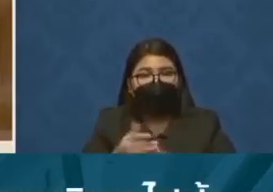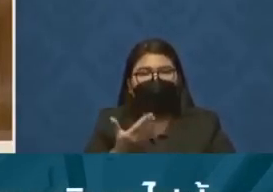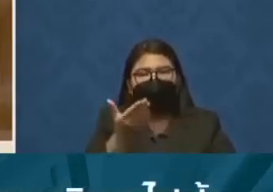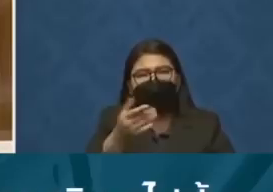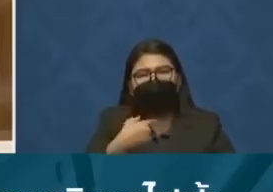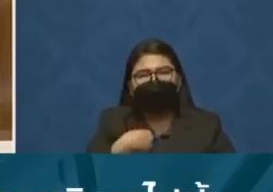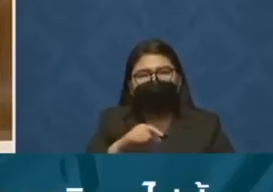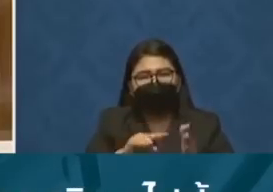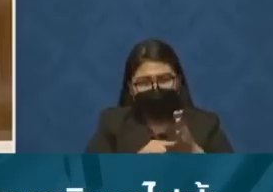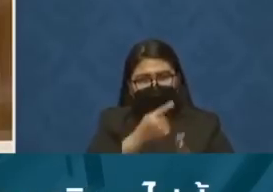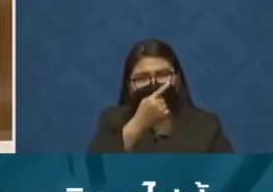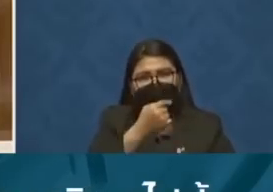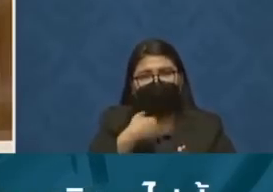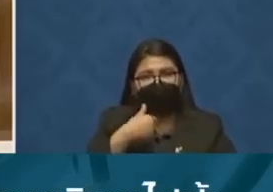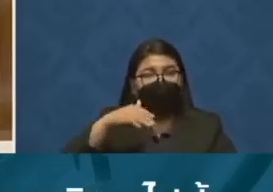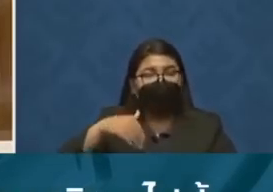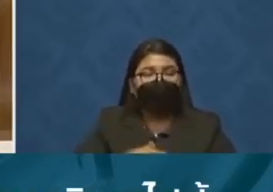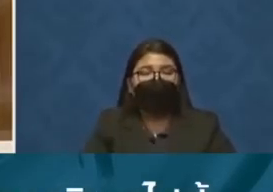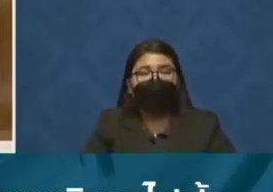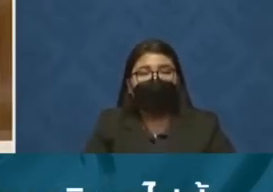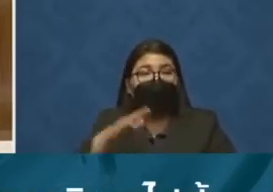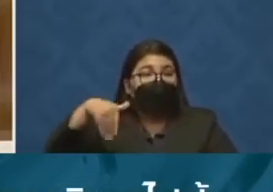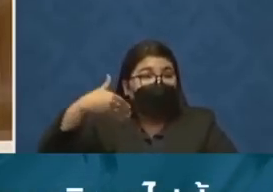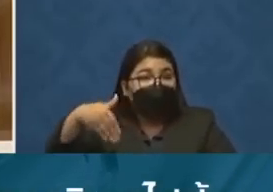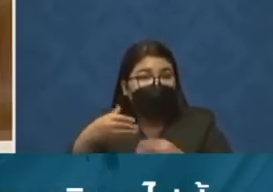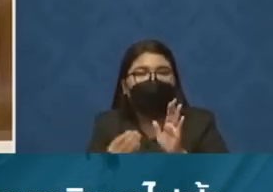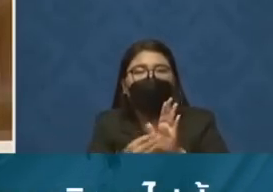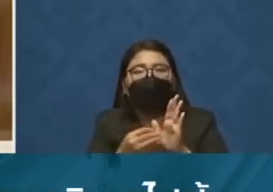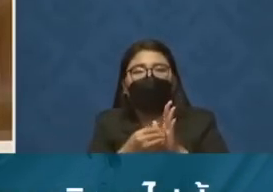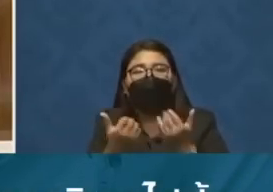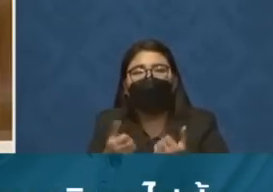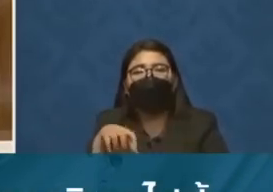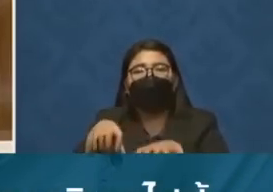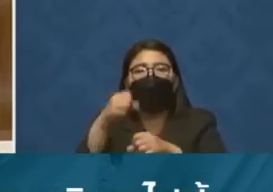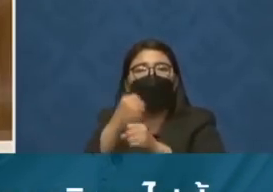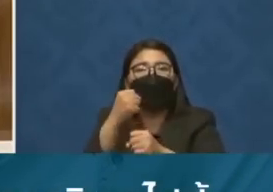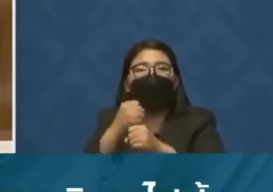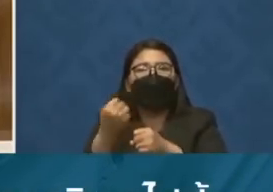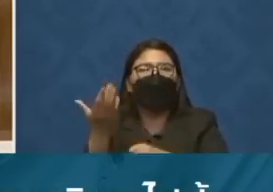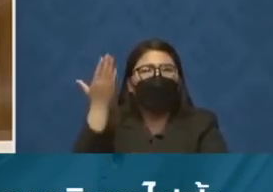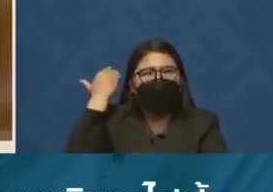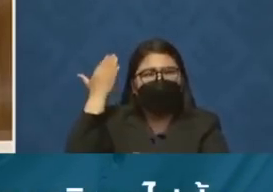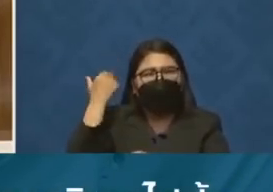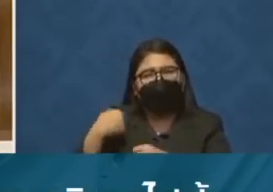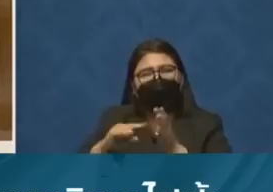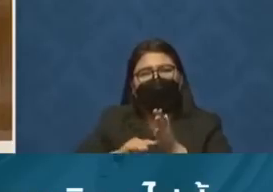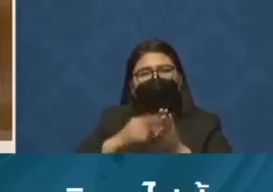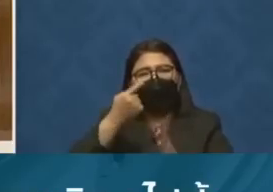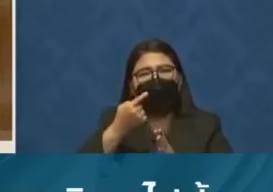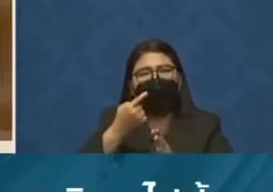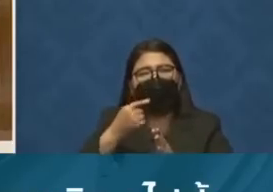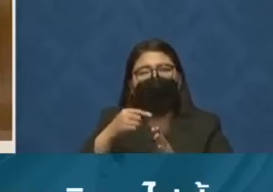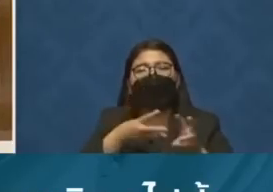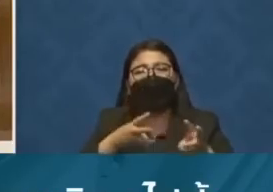ราชการกรุงเทพมหานครและสภากรุงเทพมหานครเป็นผู้ตัดสินใจและเสนอแนวทางส่งไปยังครม